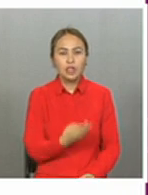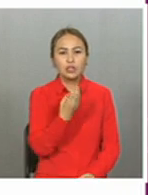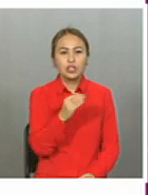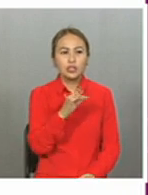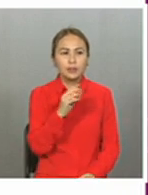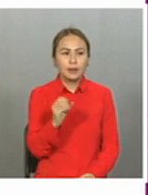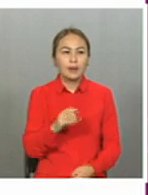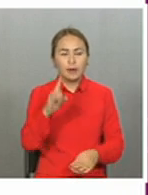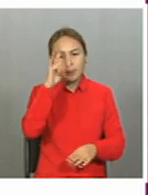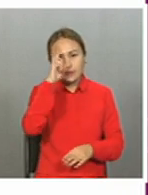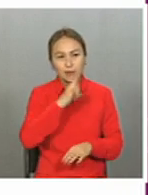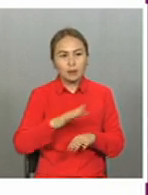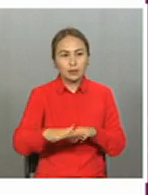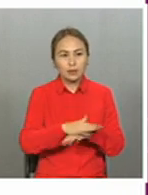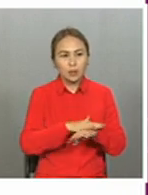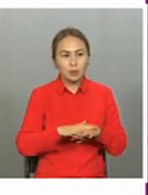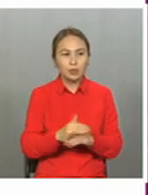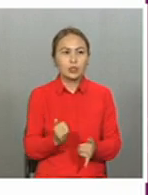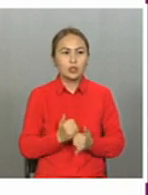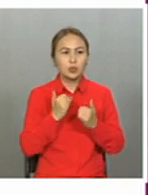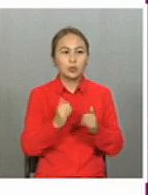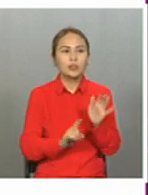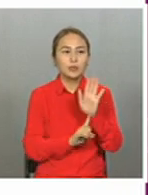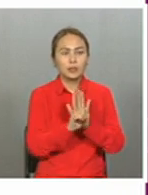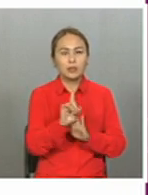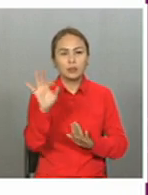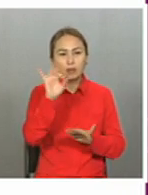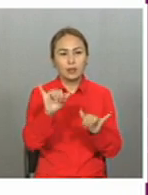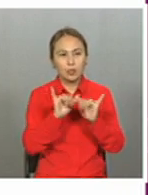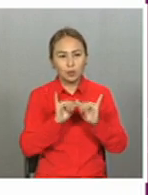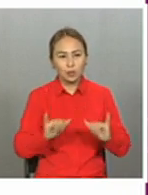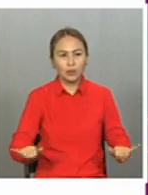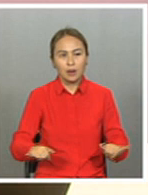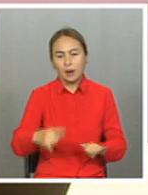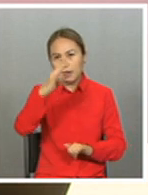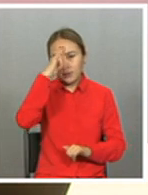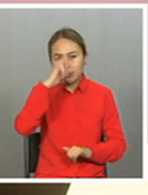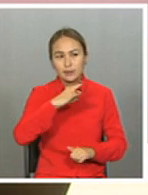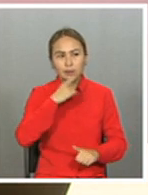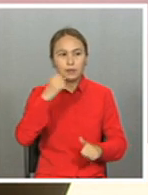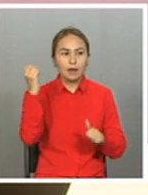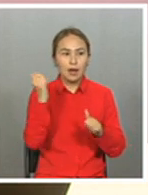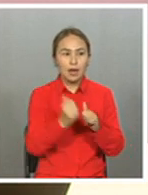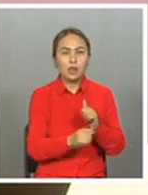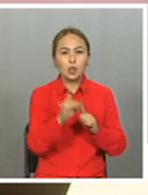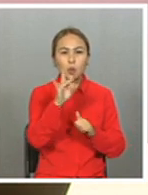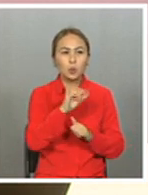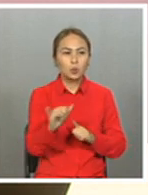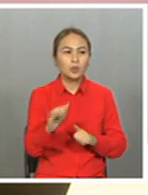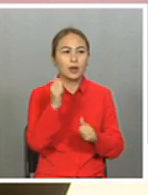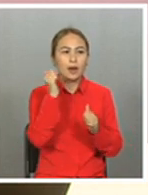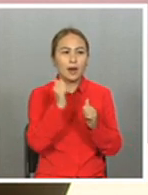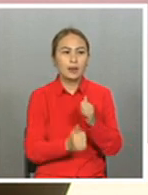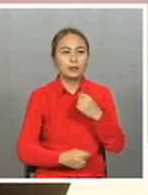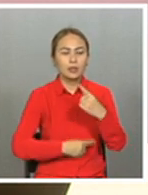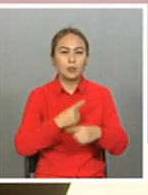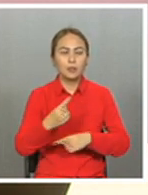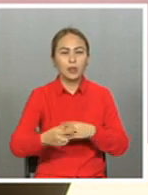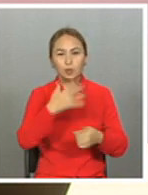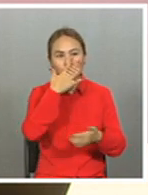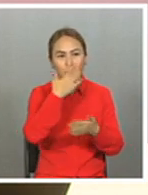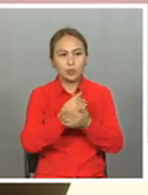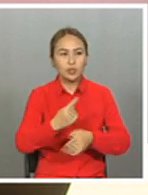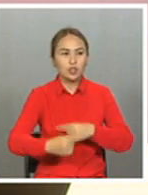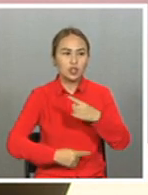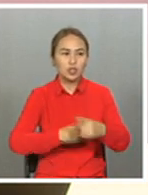Шежіре қазақ халқында әулеттің шығу тегі мен таралуы. Қазақта әр рудың, әр